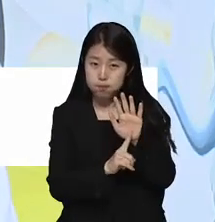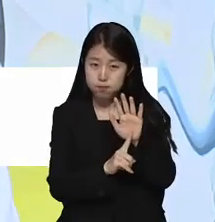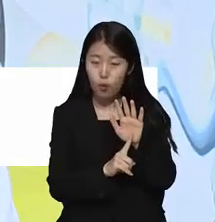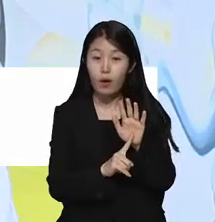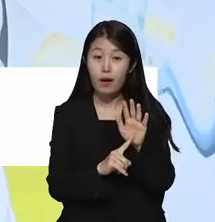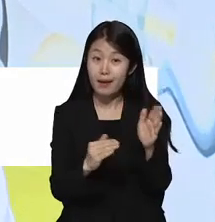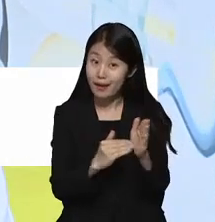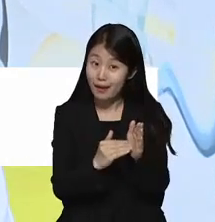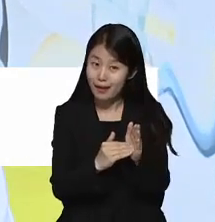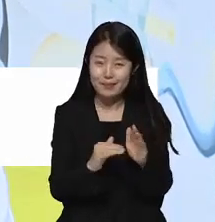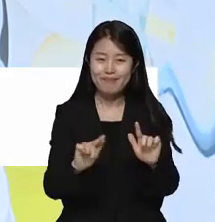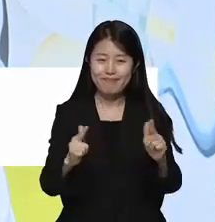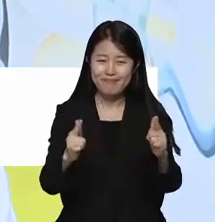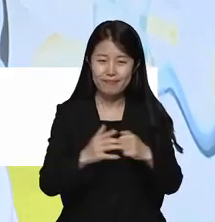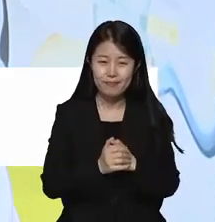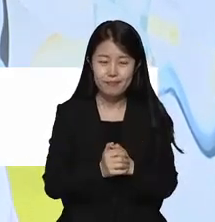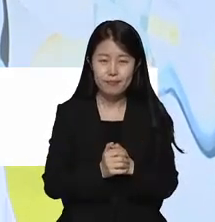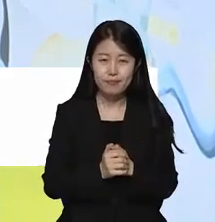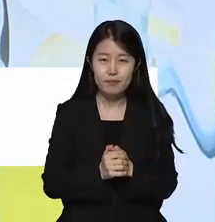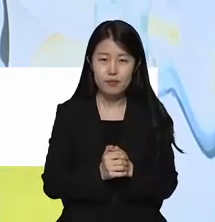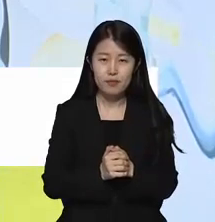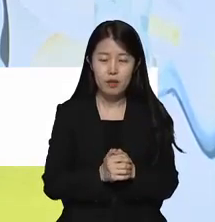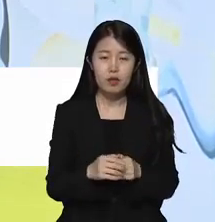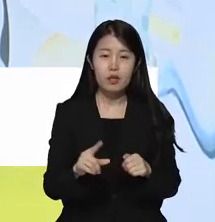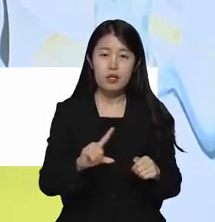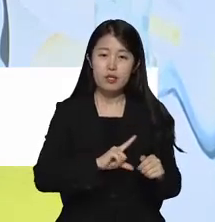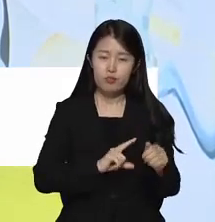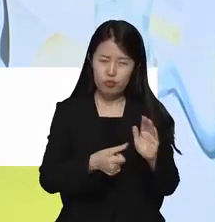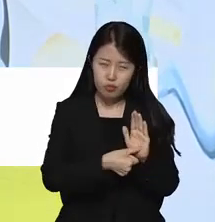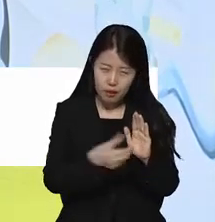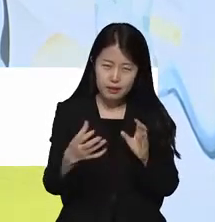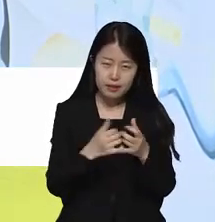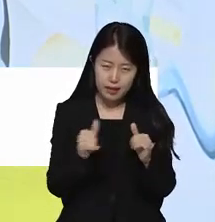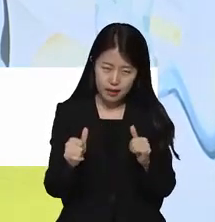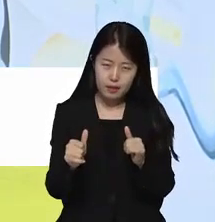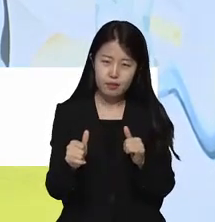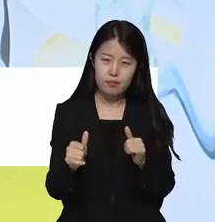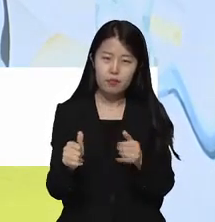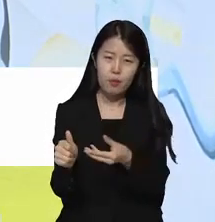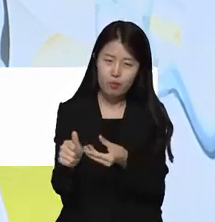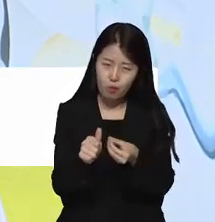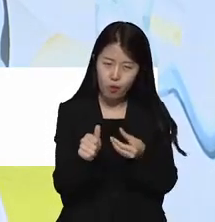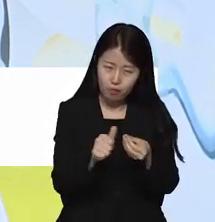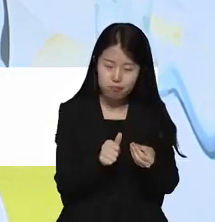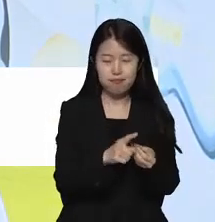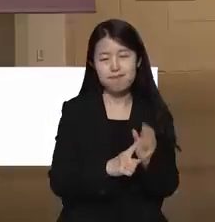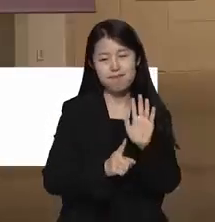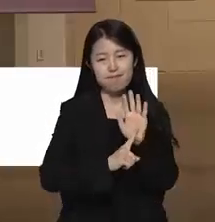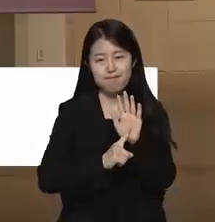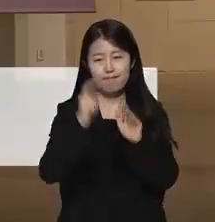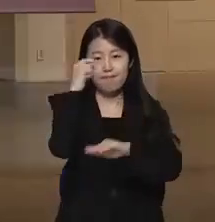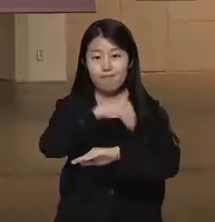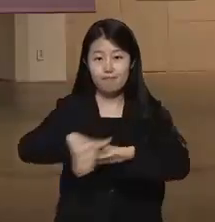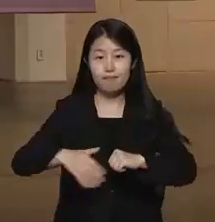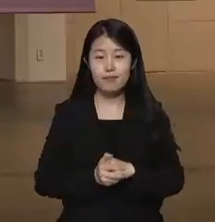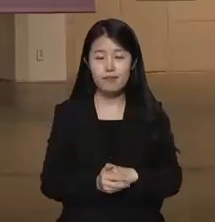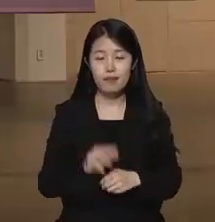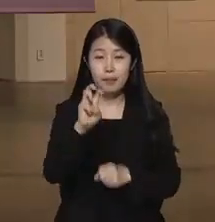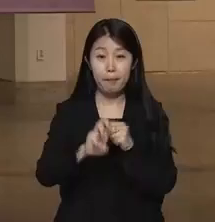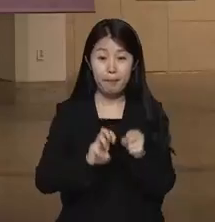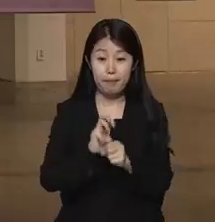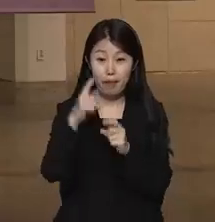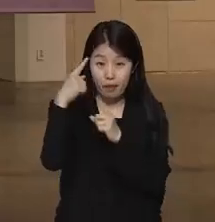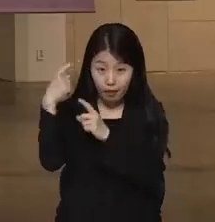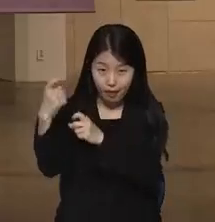것뿐만 아니고 예보 인 인을 통해서도 홍보를 이렇게 할 것입니다 30주년을